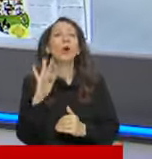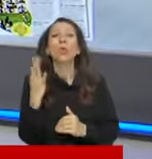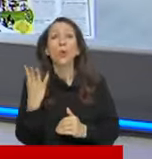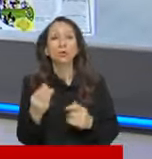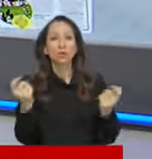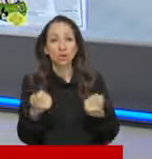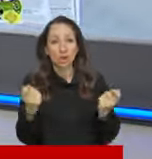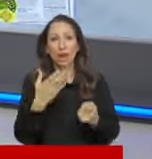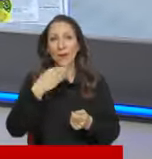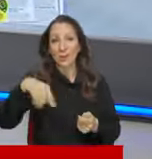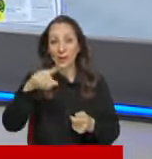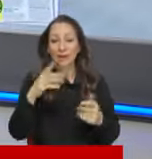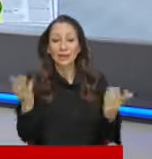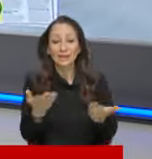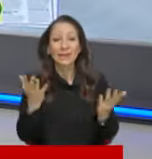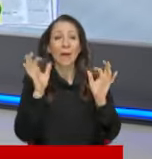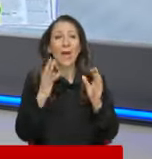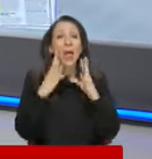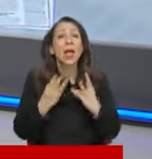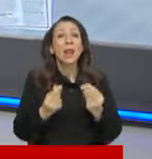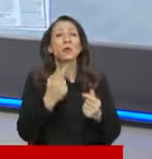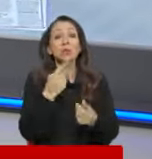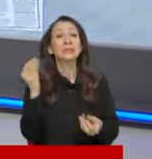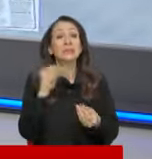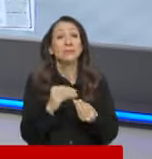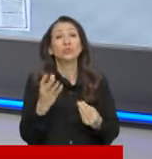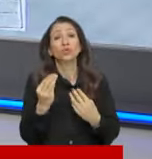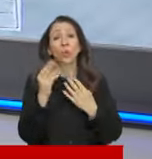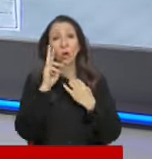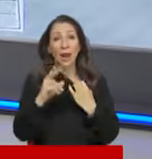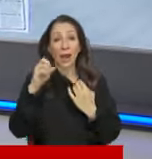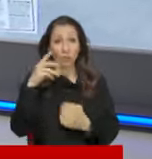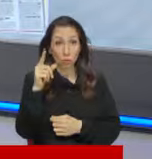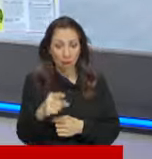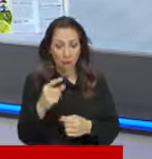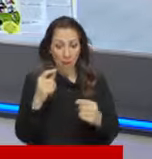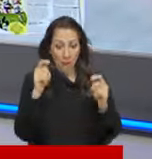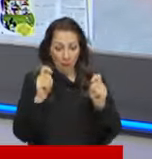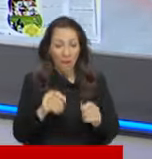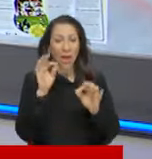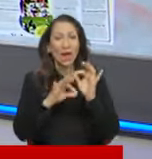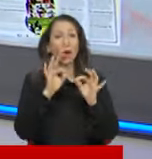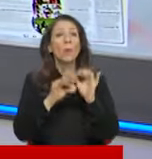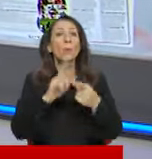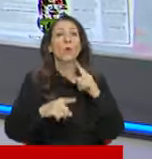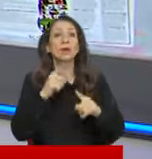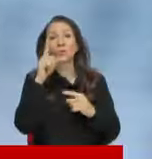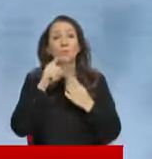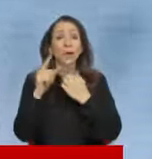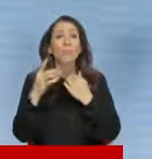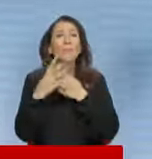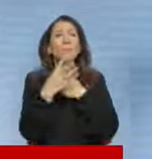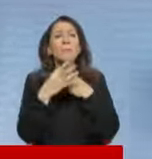dizginlemek liye Nasılsa hemen eriyor diye zammı çok gören Erdoğan uyguladığı ekonomi politikalarıyla